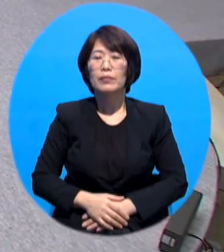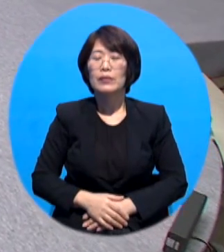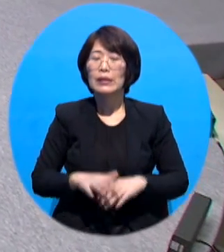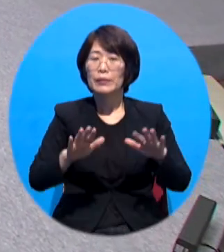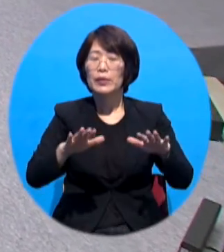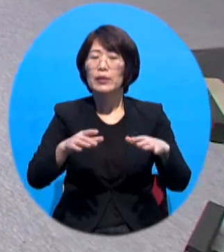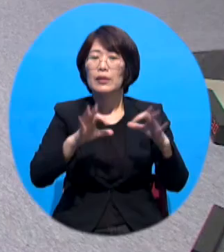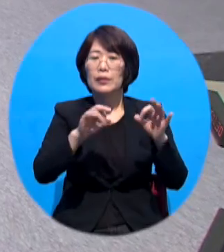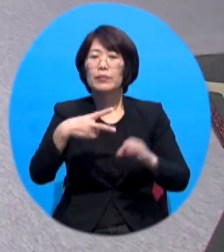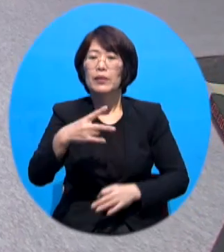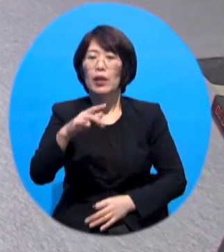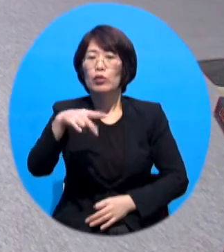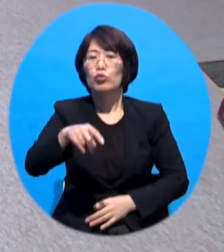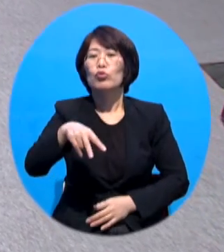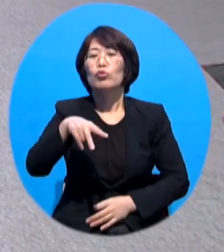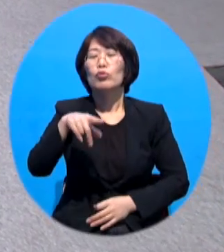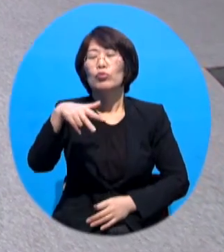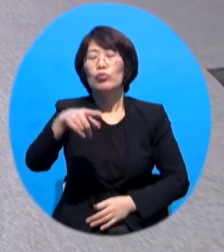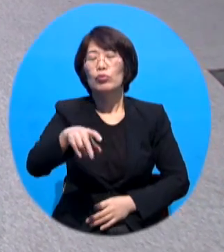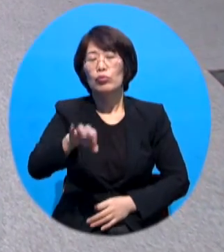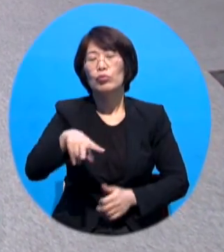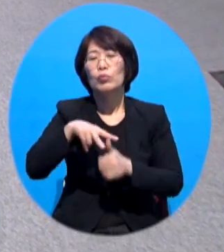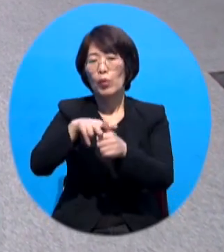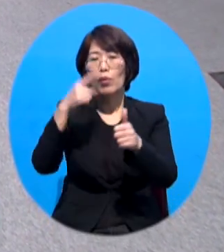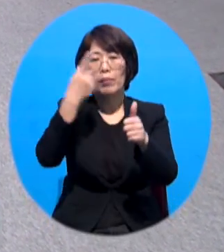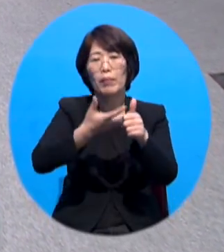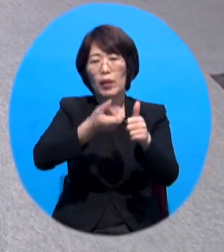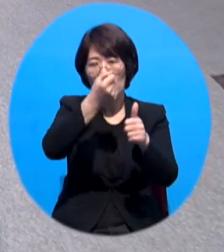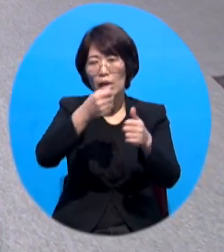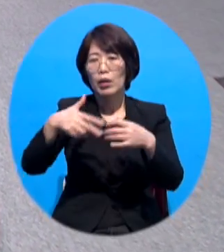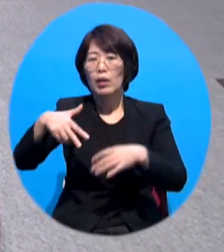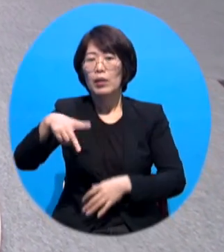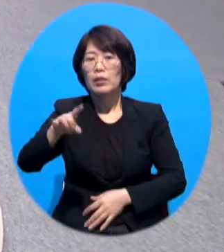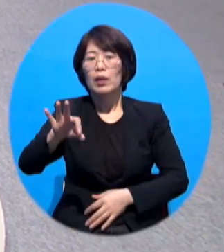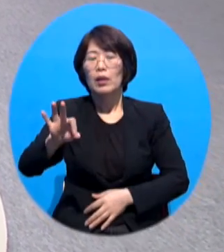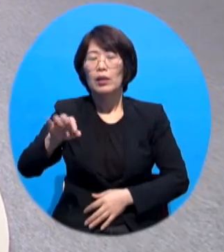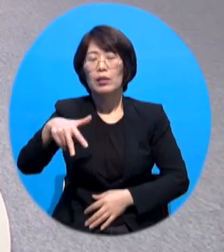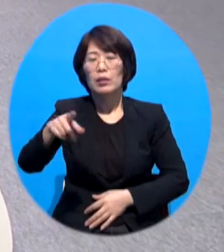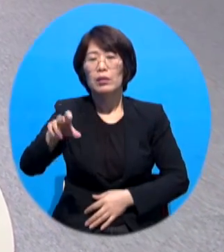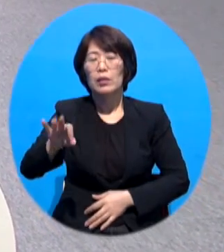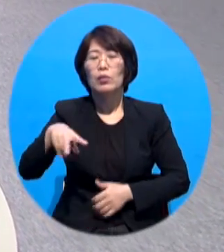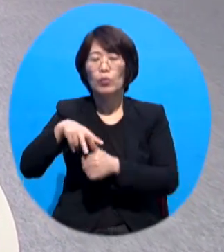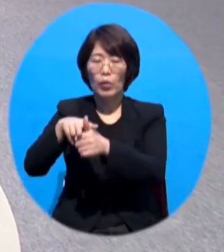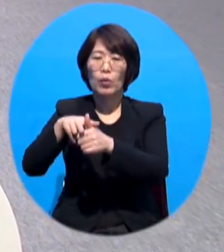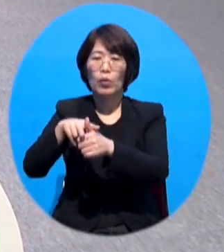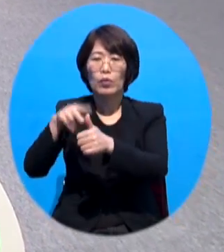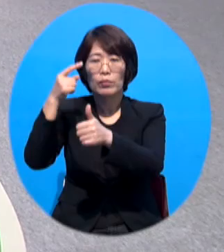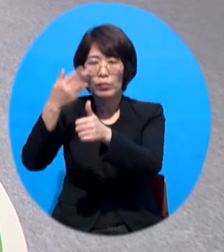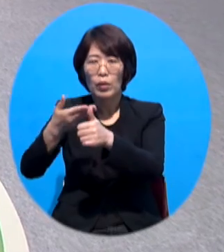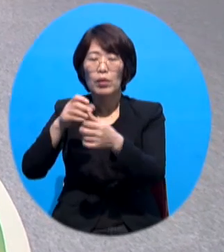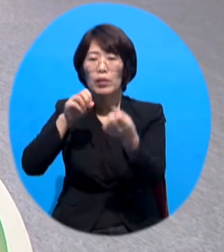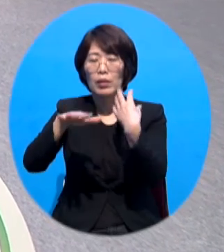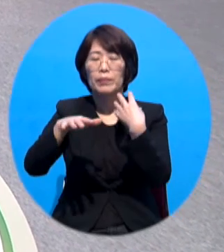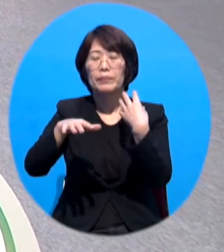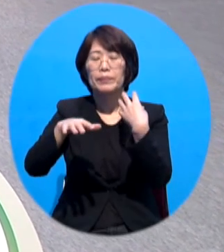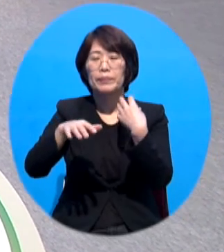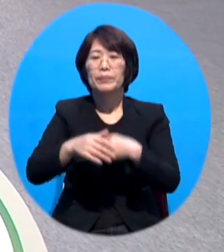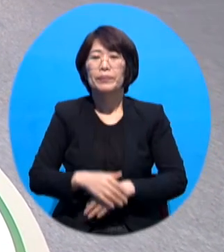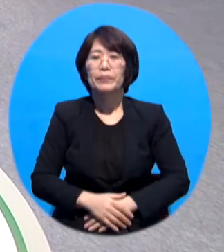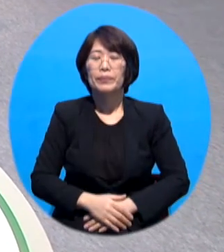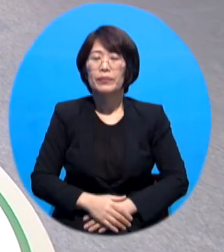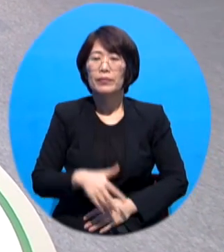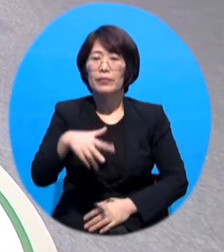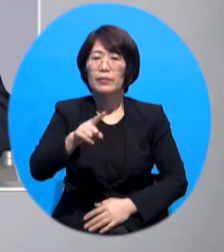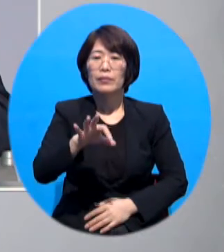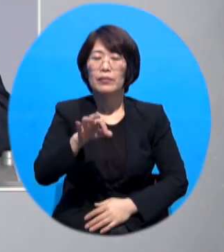자 이번에는 김대중 후보에게 주도권을 드리겠습니다 먼저 장서 0 후보에게 질문 해주시구요 질문 시간 30초 입니다 청